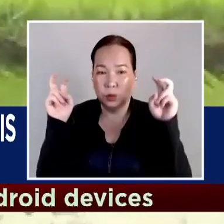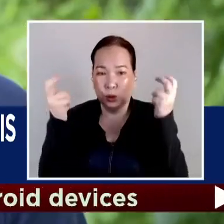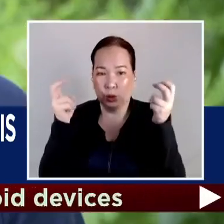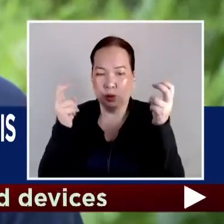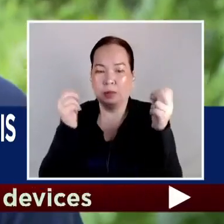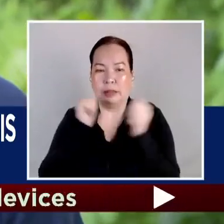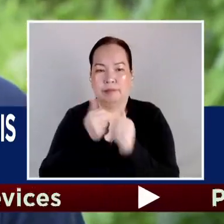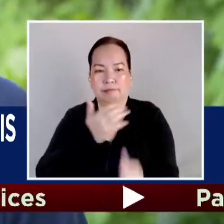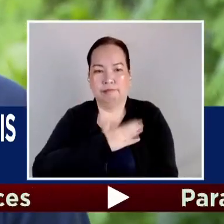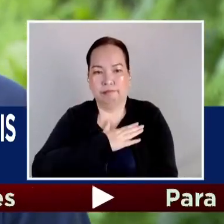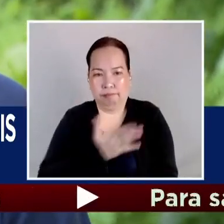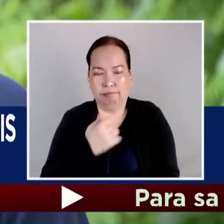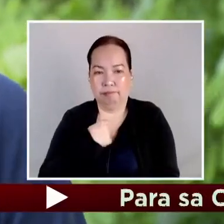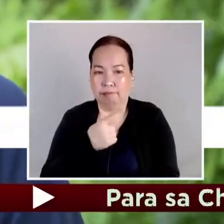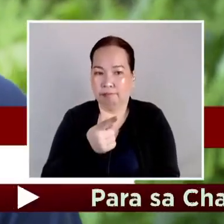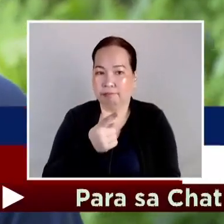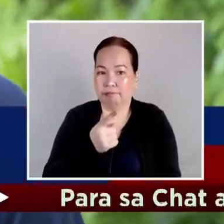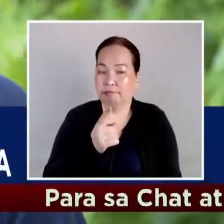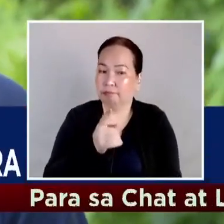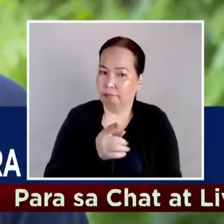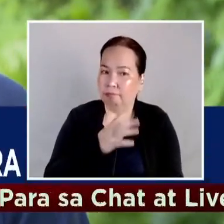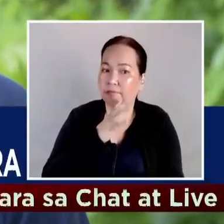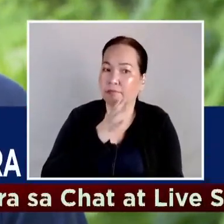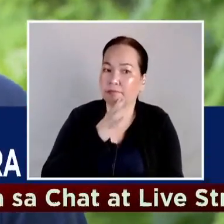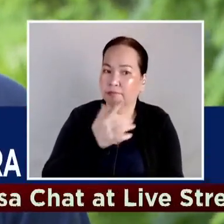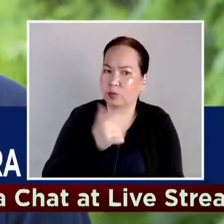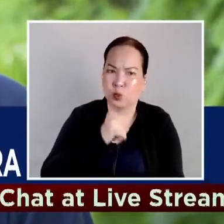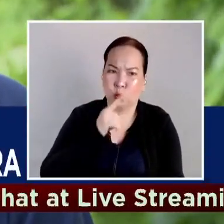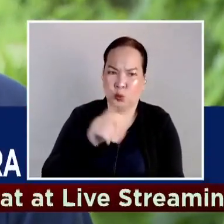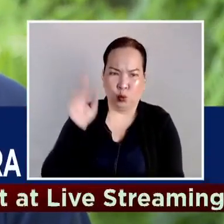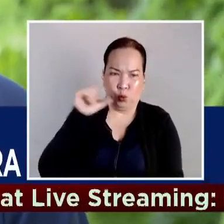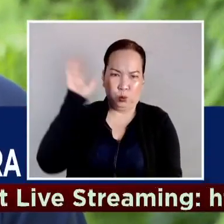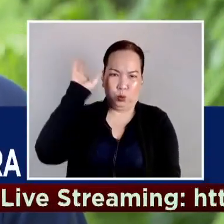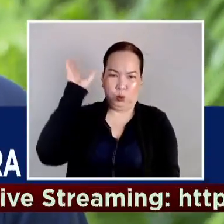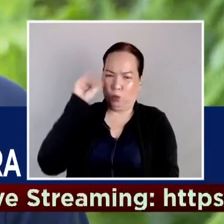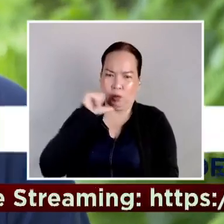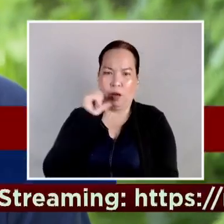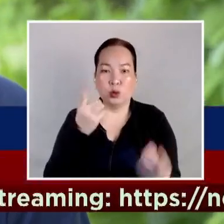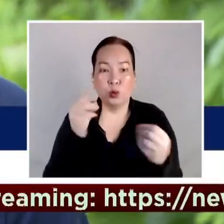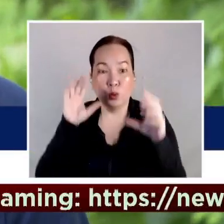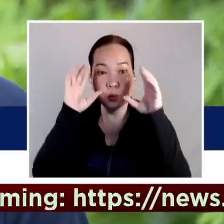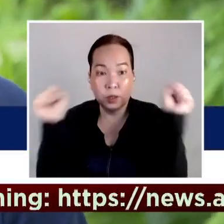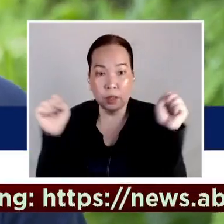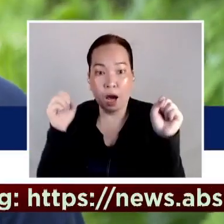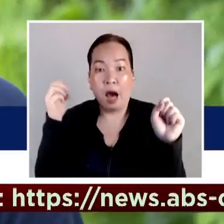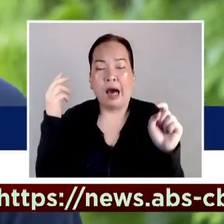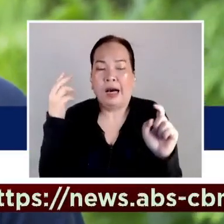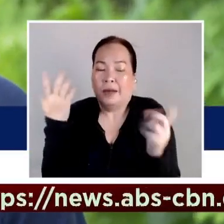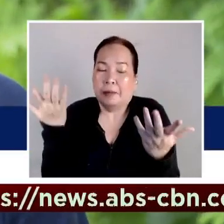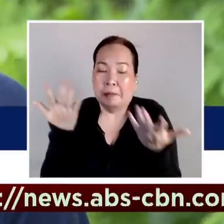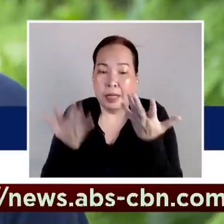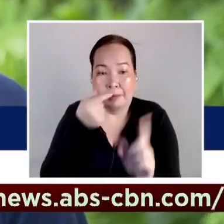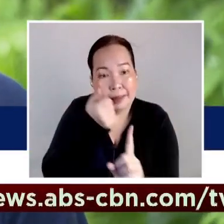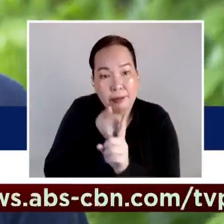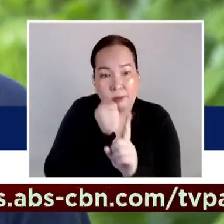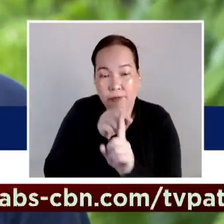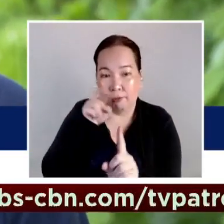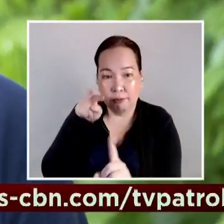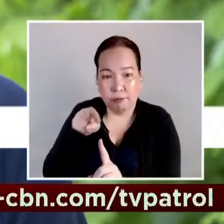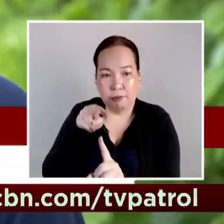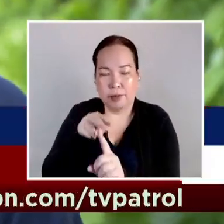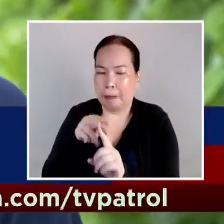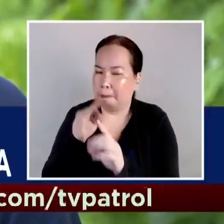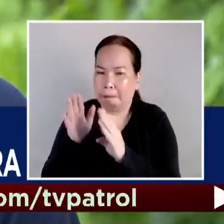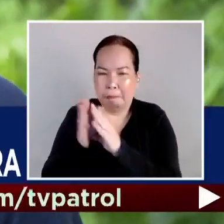kalihim. Pero pangkaraniwan, hindi ginagawa ng pangulo yan. Maliban na lang kung sa tingin niya ay malalim